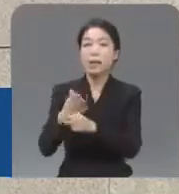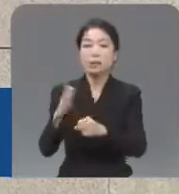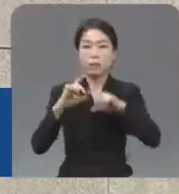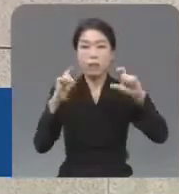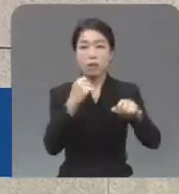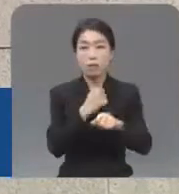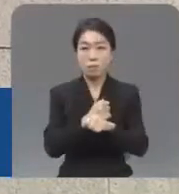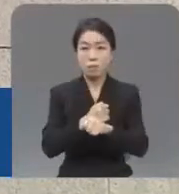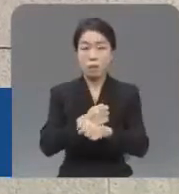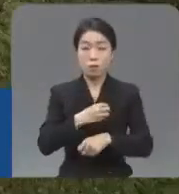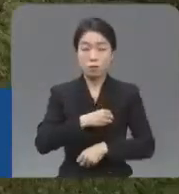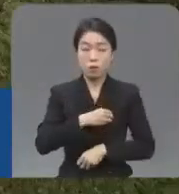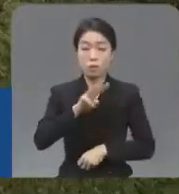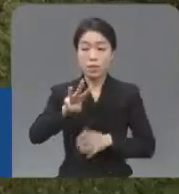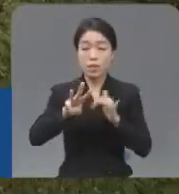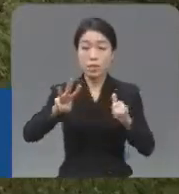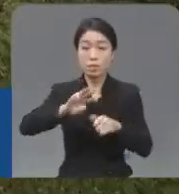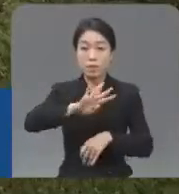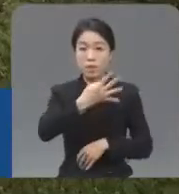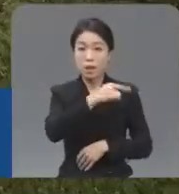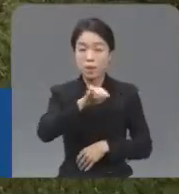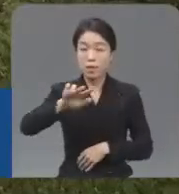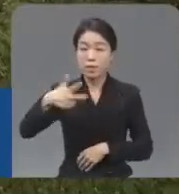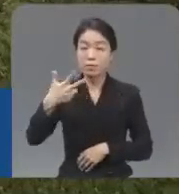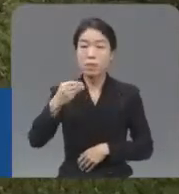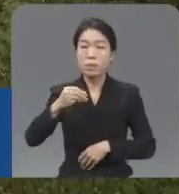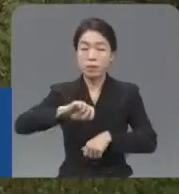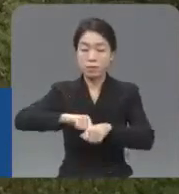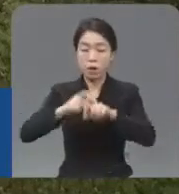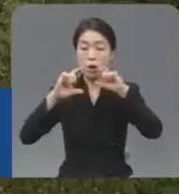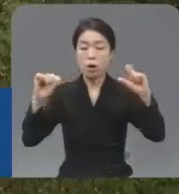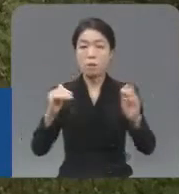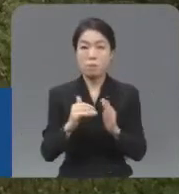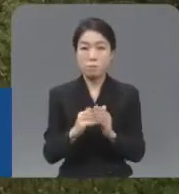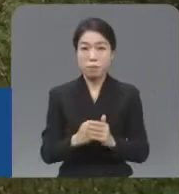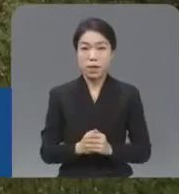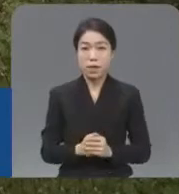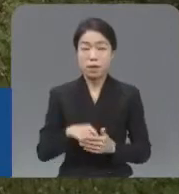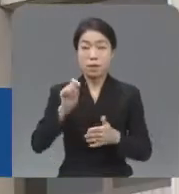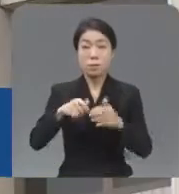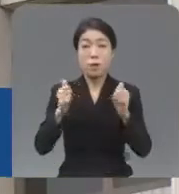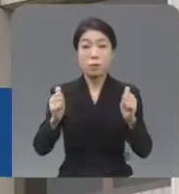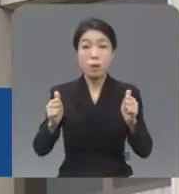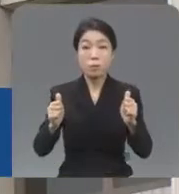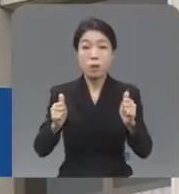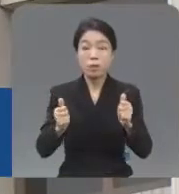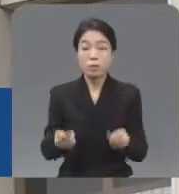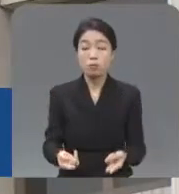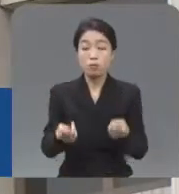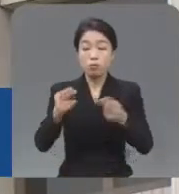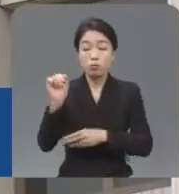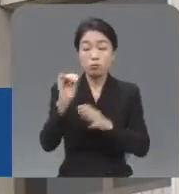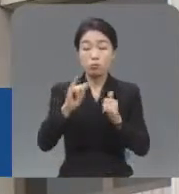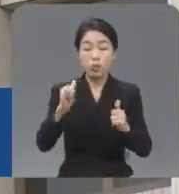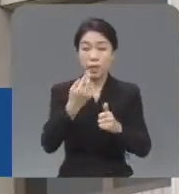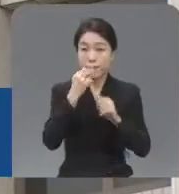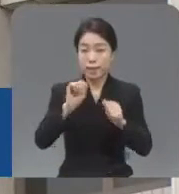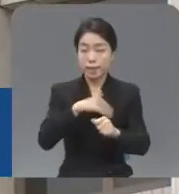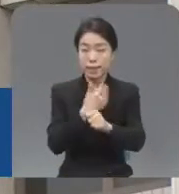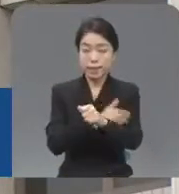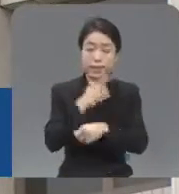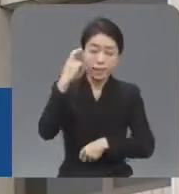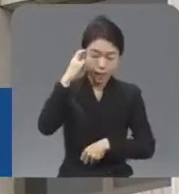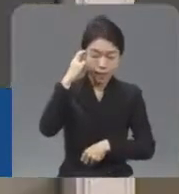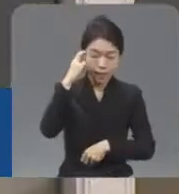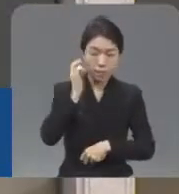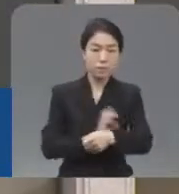3명에게 400만 원에서 700만 원의 벌금형을 선고했습니다. 법원은 타워크레인 기사들의 생존권 등을 고려하면